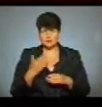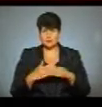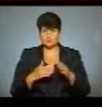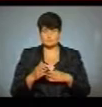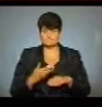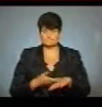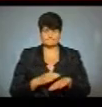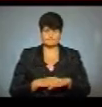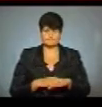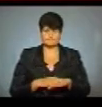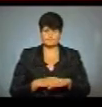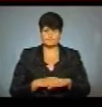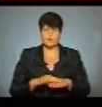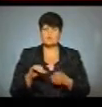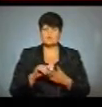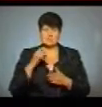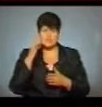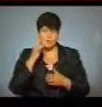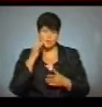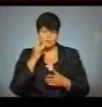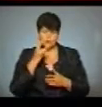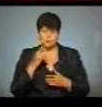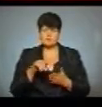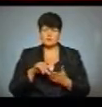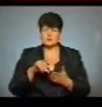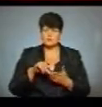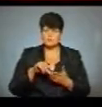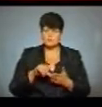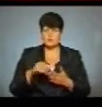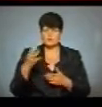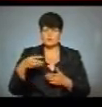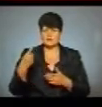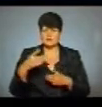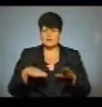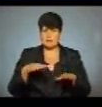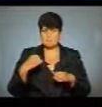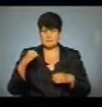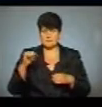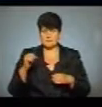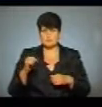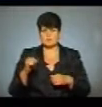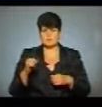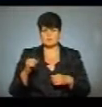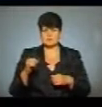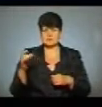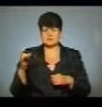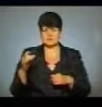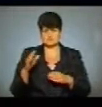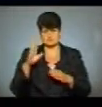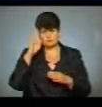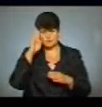забились. Учасник з Румунії Анатолій Тінко виступає у категорії 41 кілограм. Переміг суперника з Костополя Рівненської